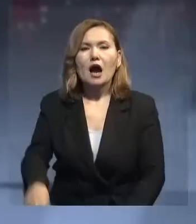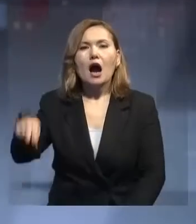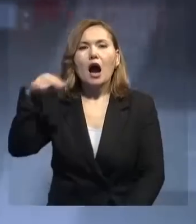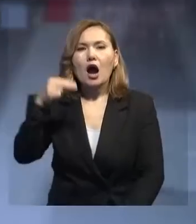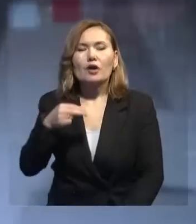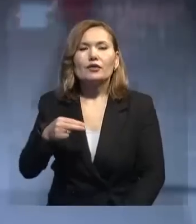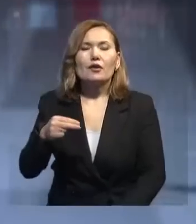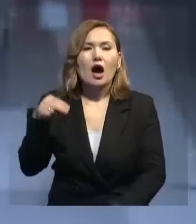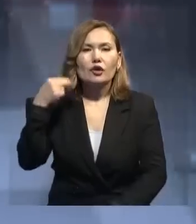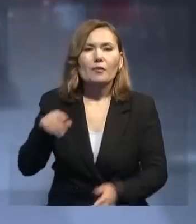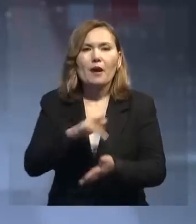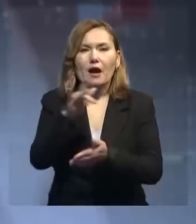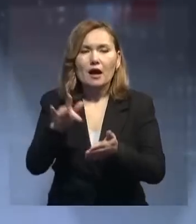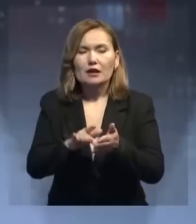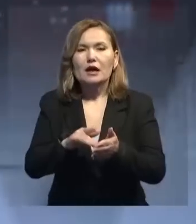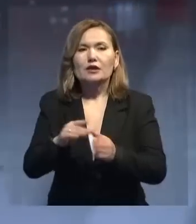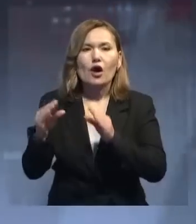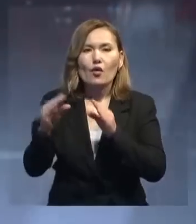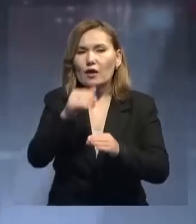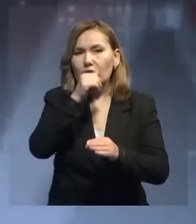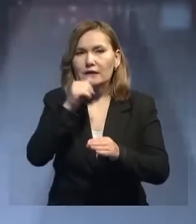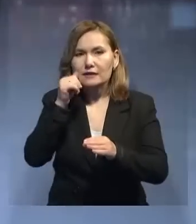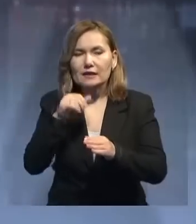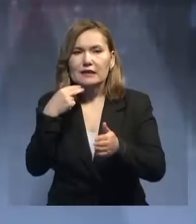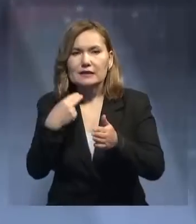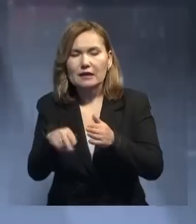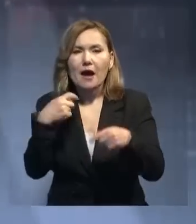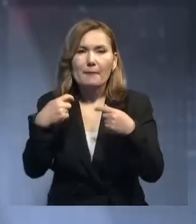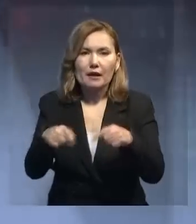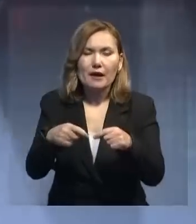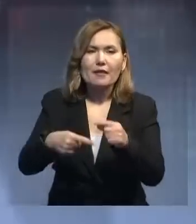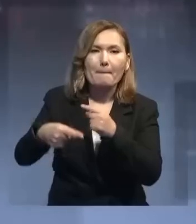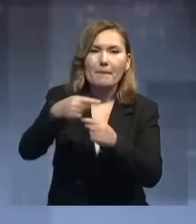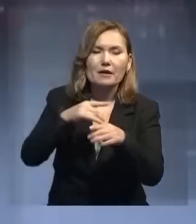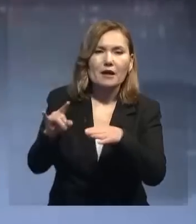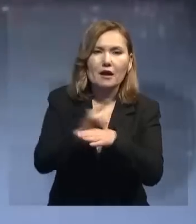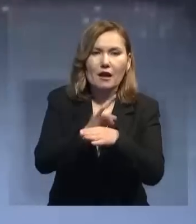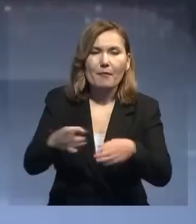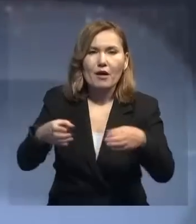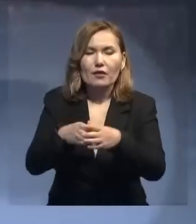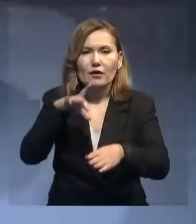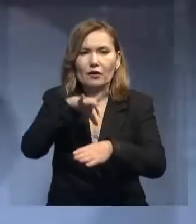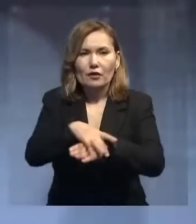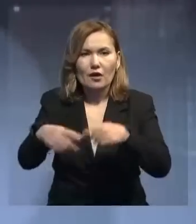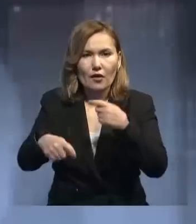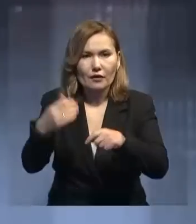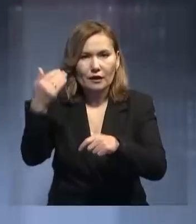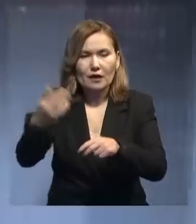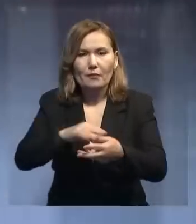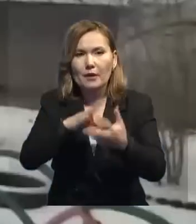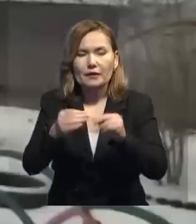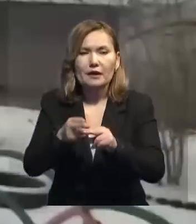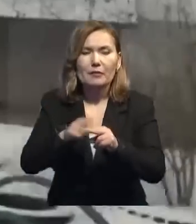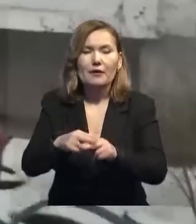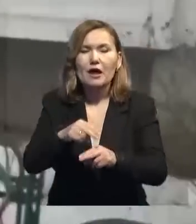Ақтөбеде көліктерді алып сататын қаржы пирамидасы анықталды. Бұл туралы қаржылық мониторинг агенттігі хабарлады. Олар